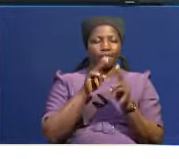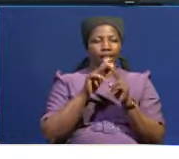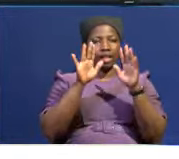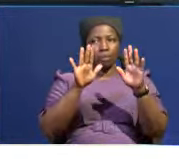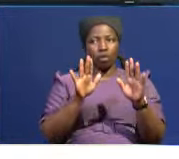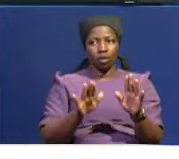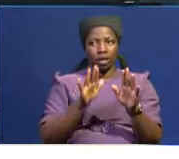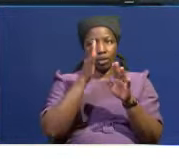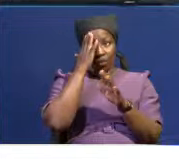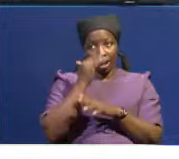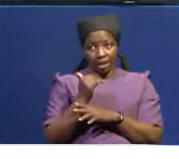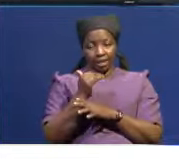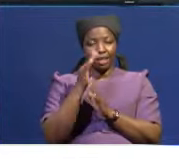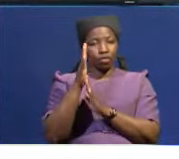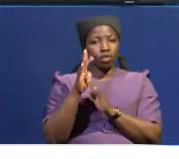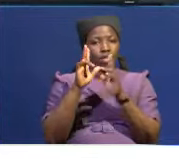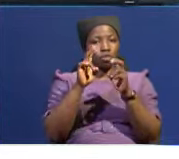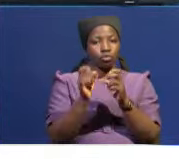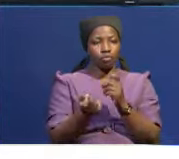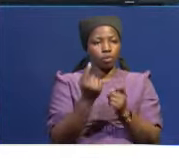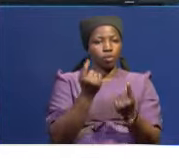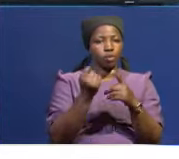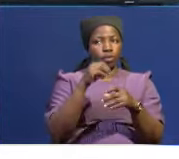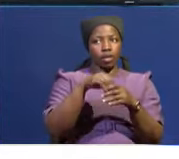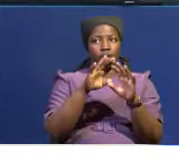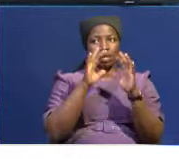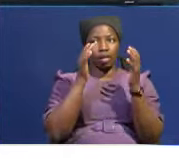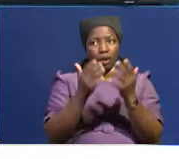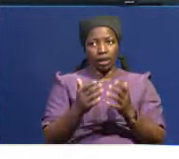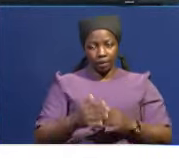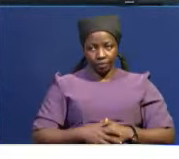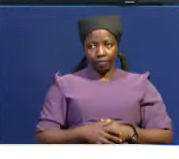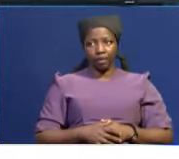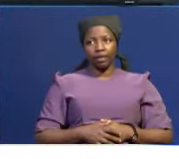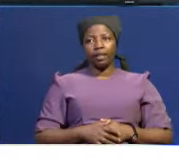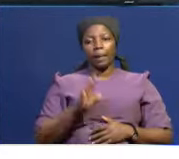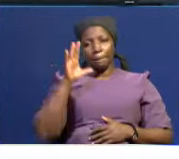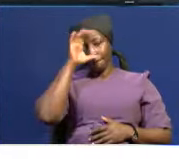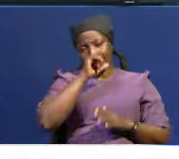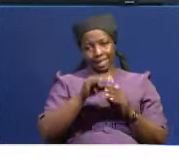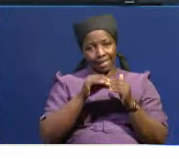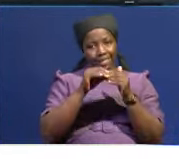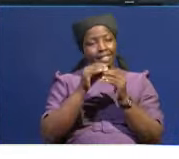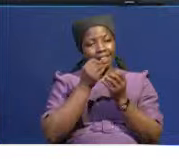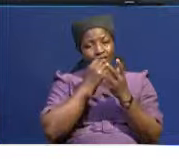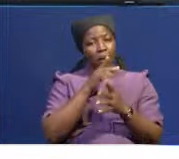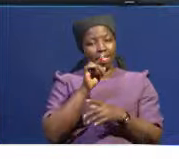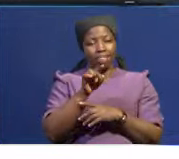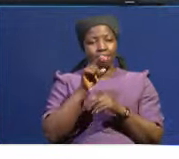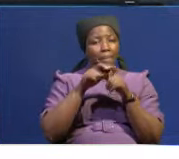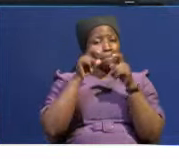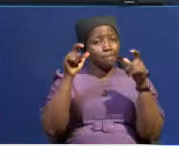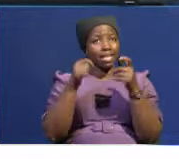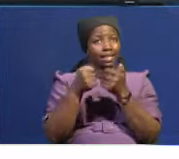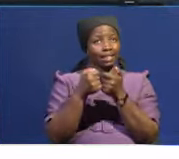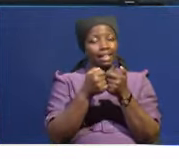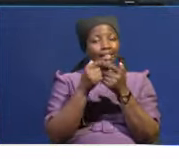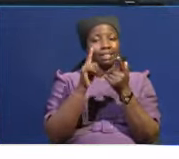duniani. Rais amesema taarifa za kupotosha zinasalia kuwa changamoto kubwa katika kuangazia mipango ya serikali, akisema